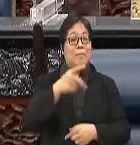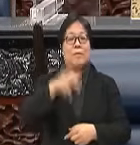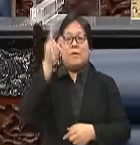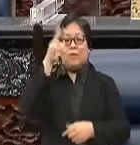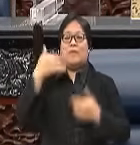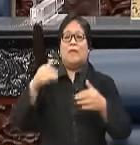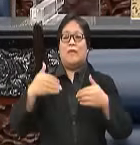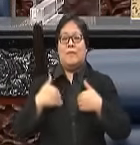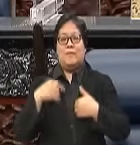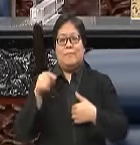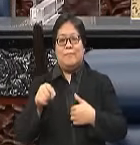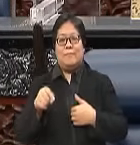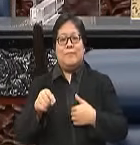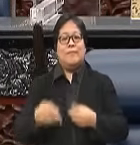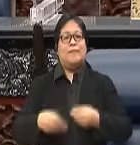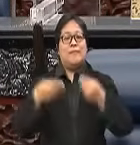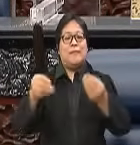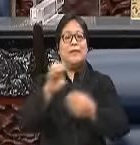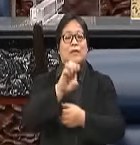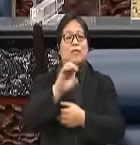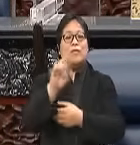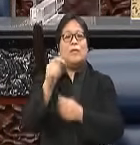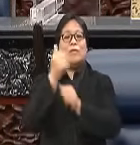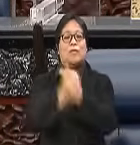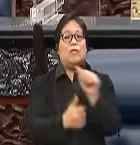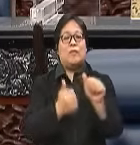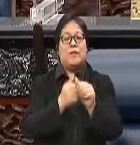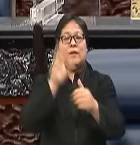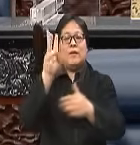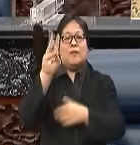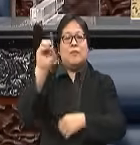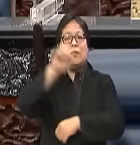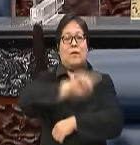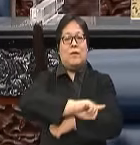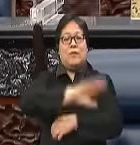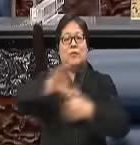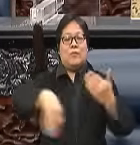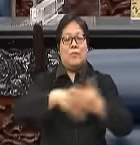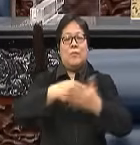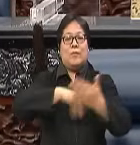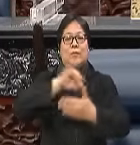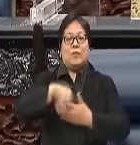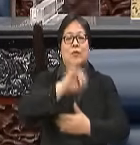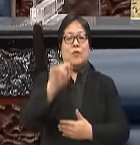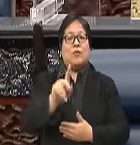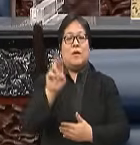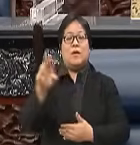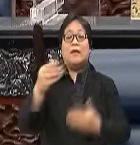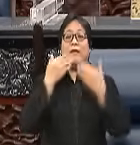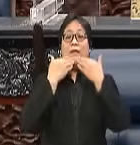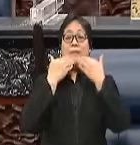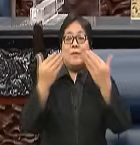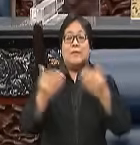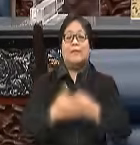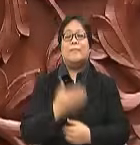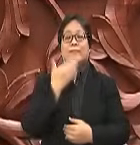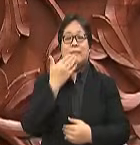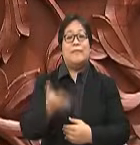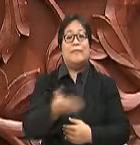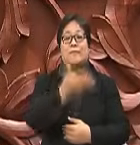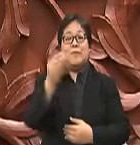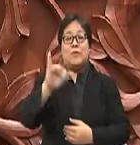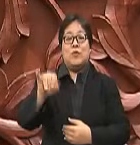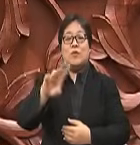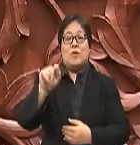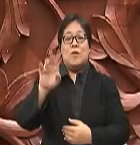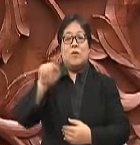jantan melaksanakan pemberian ioti secara otomatis selama 60 hari untuk semua Project jka Terima kasih menghasilkan hasilnya